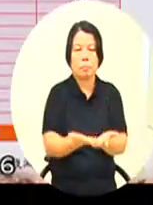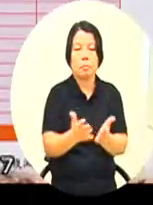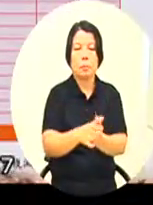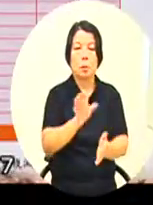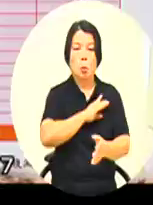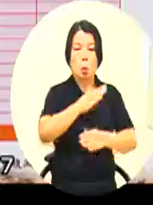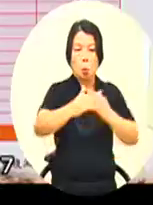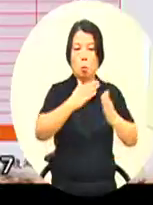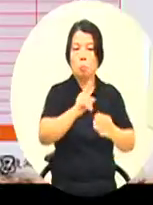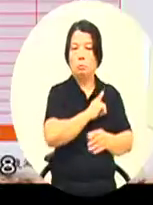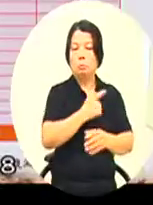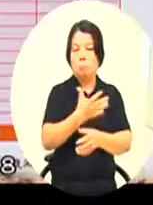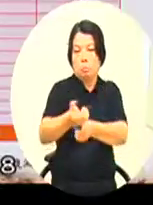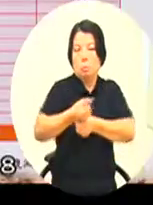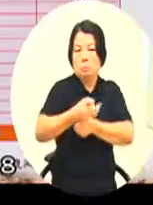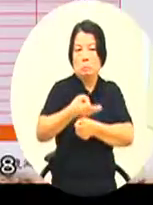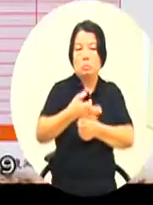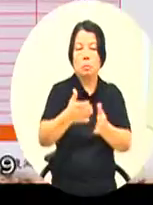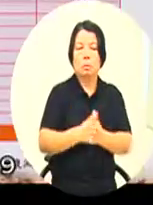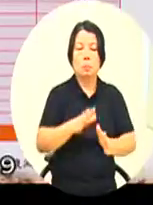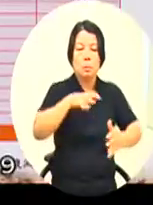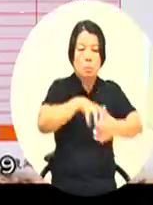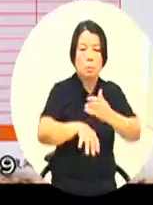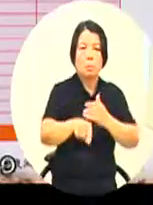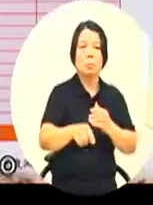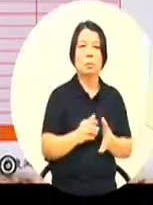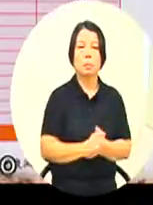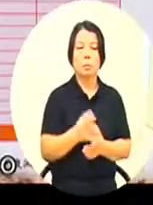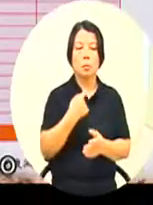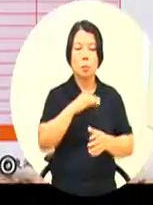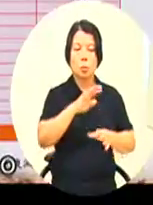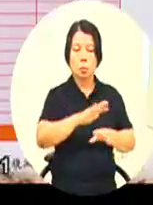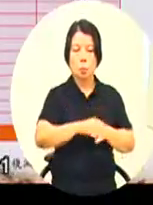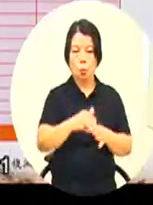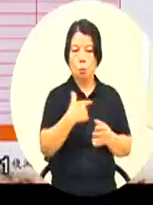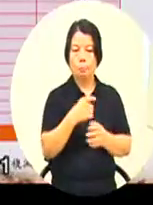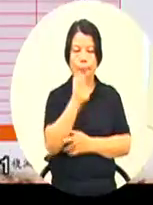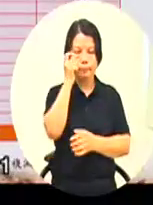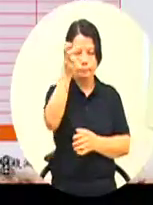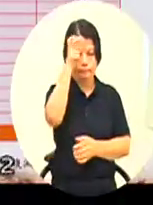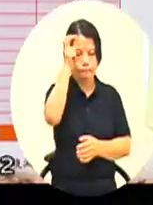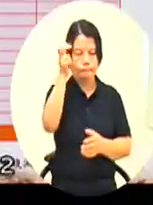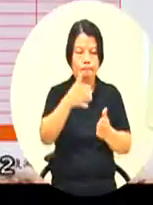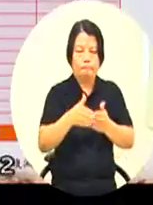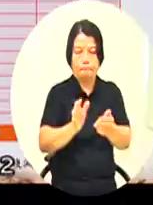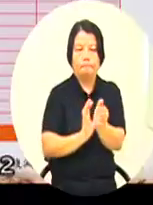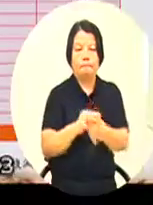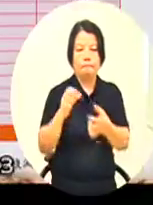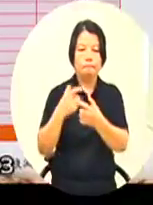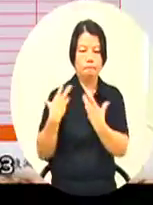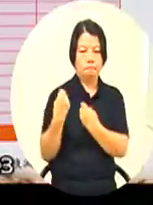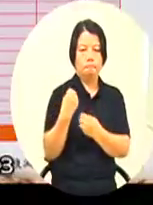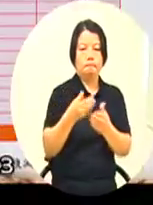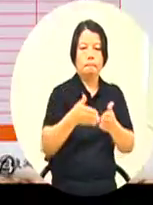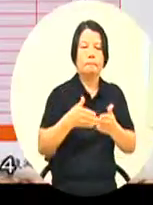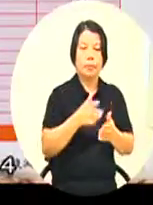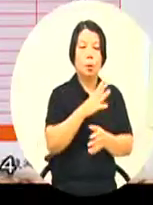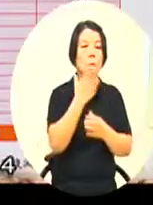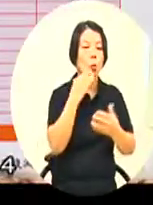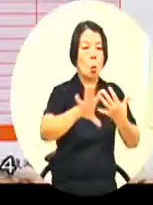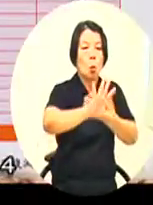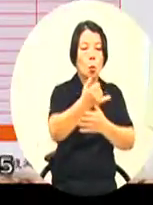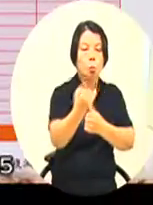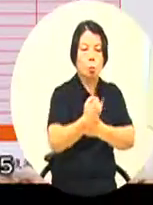自行吸收。那这个部分的理念我是会坚持，因为呢当我们的新住民拿到他居留证或没有拿到居